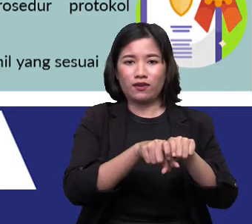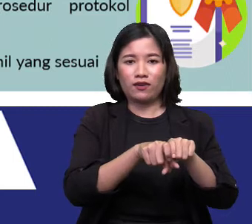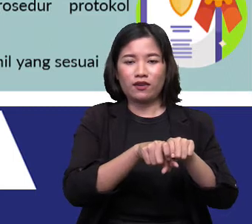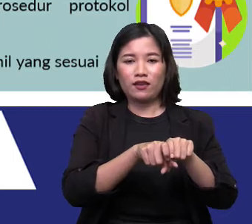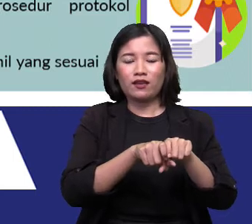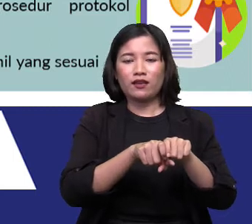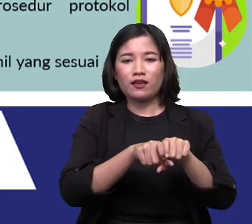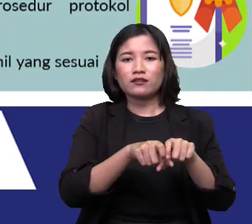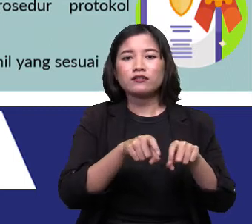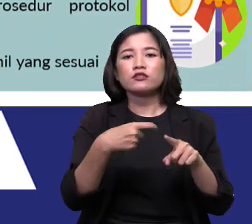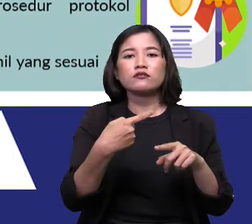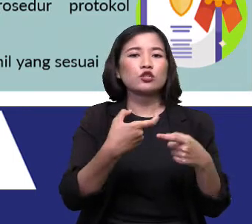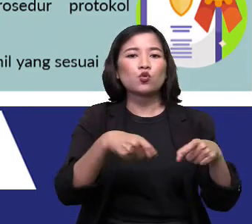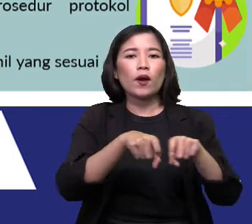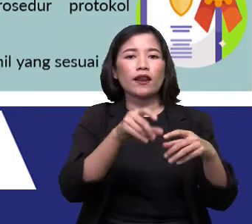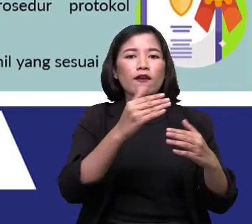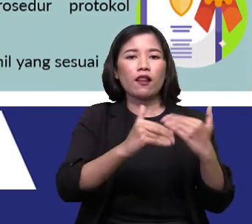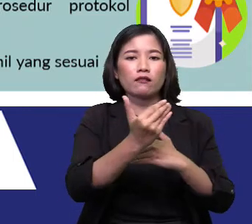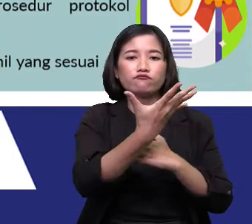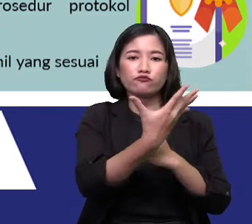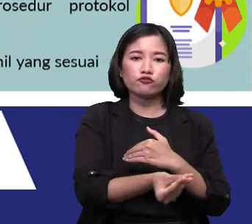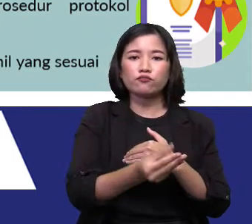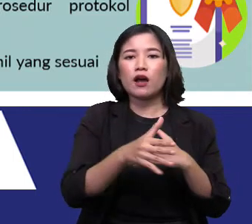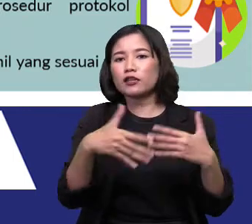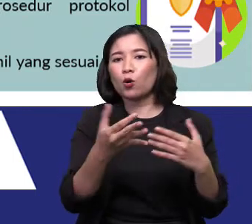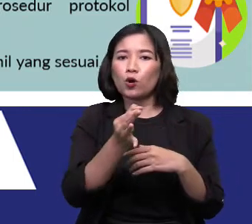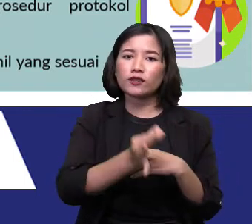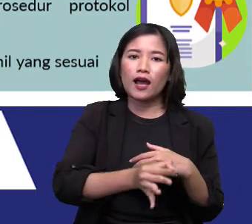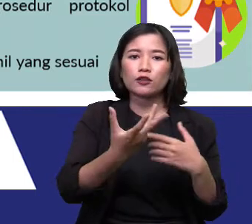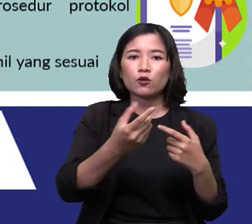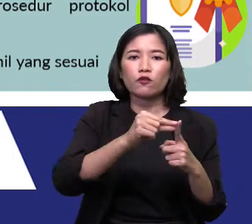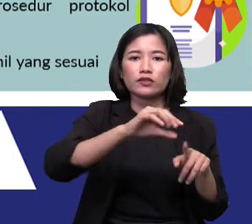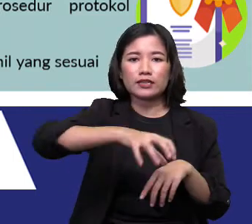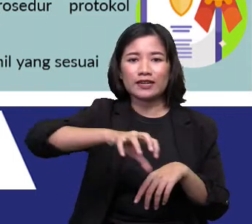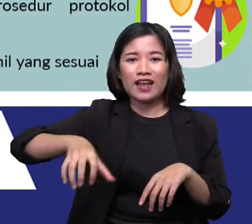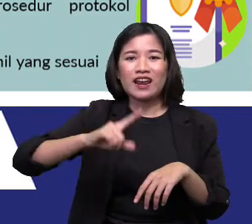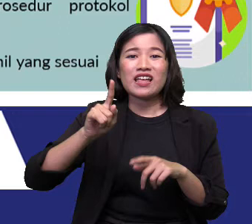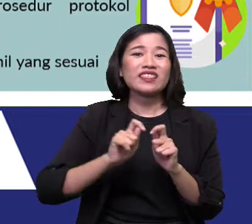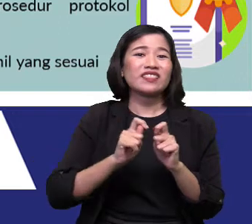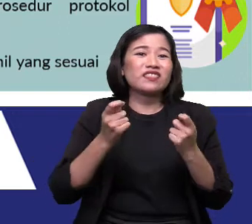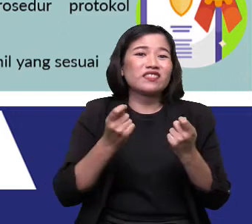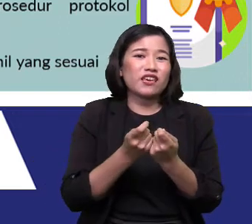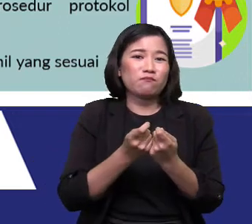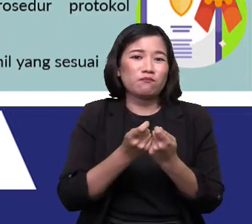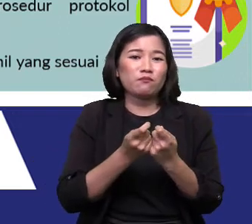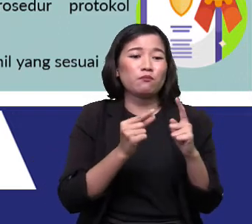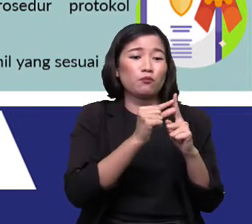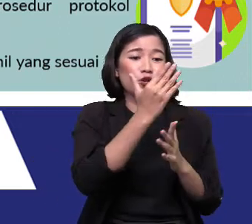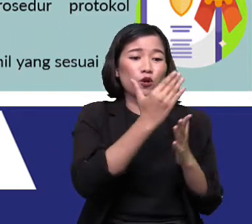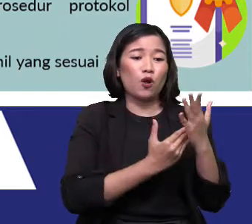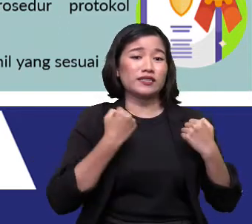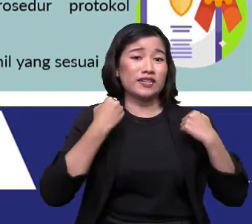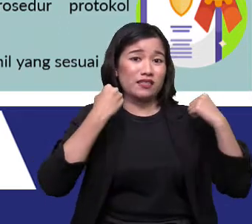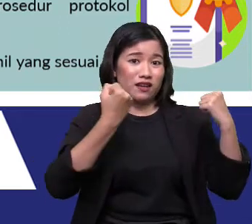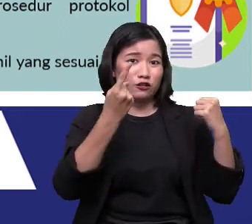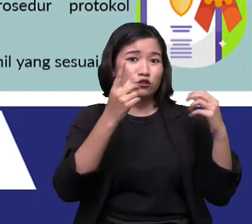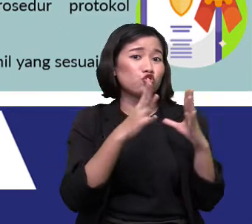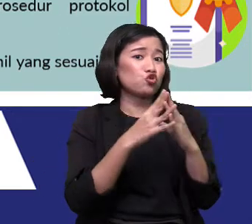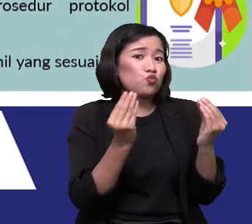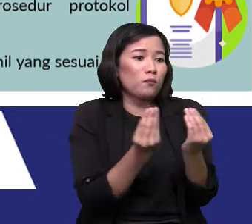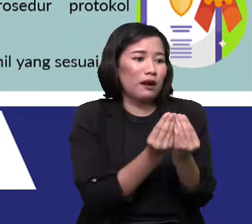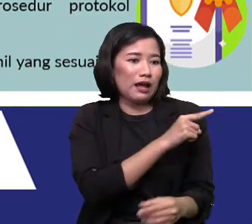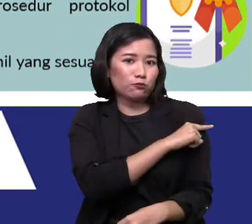yang kedua Tersedianya tim pengawas protokol kesehatan dengan jenis personil dan jumlah yang memadai